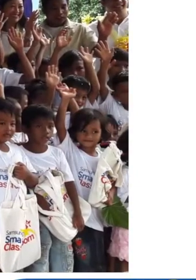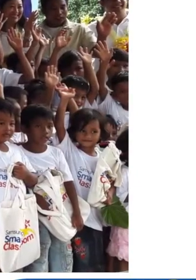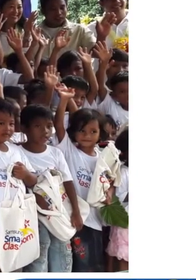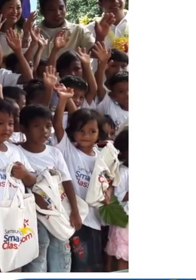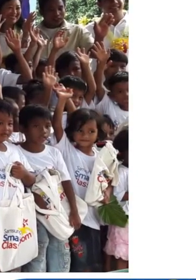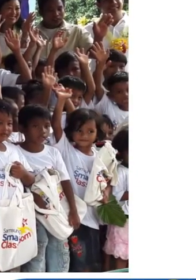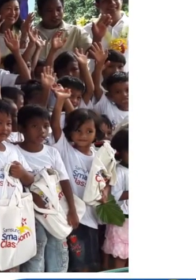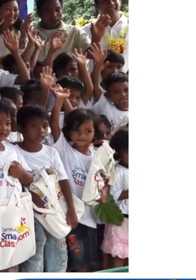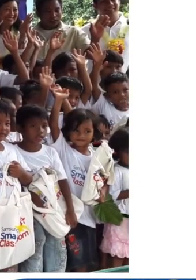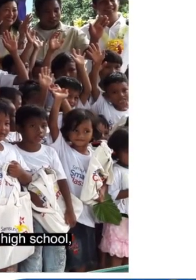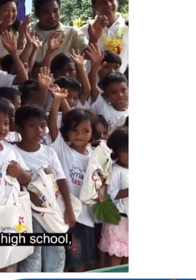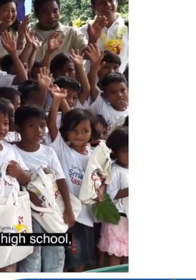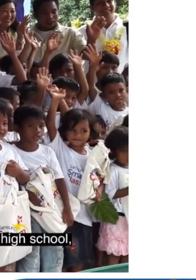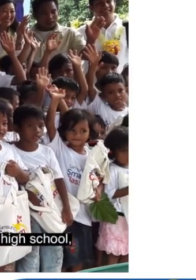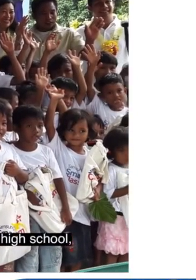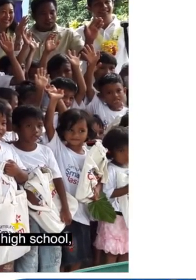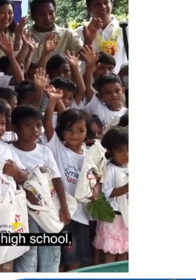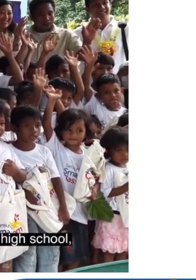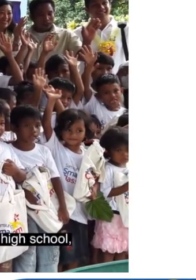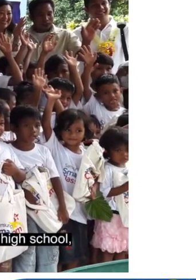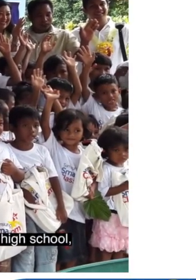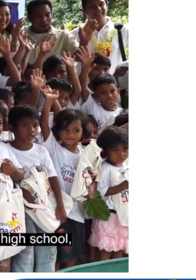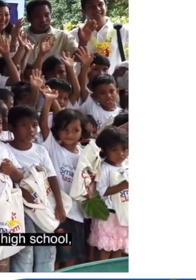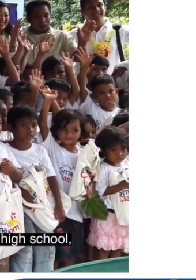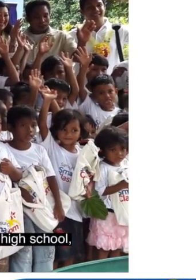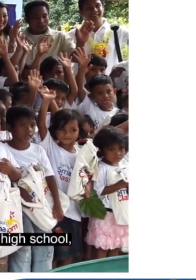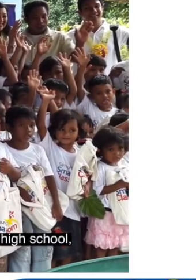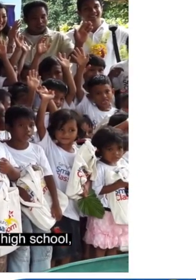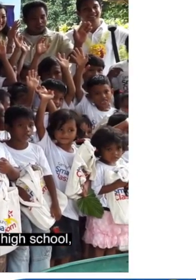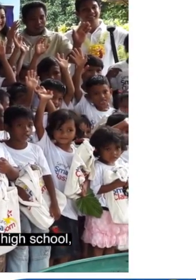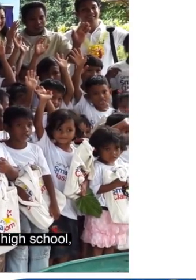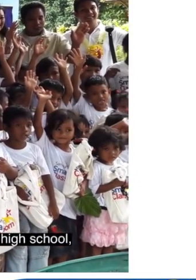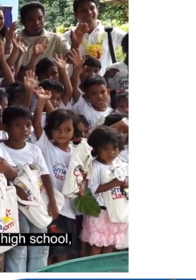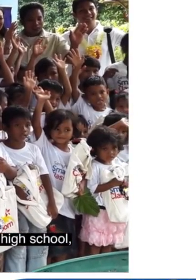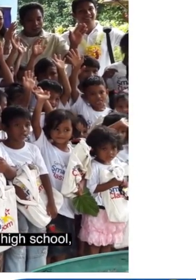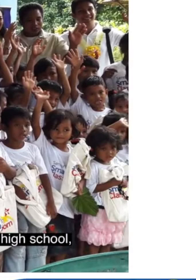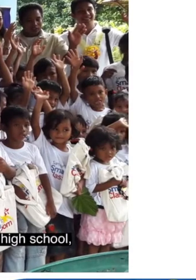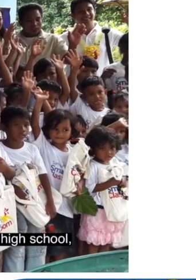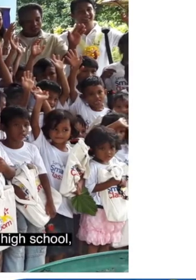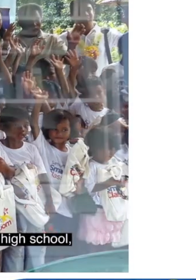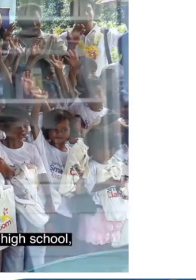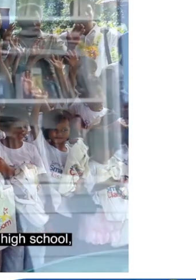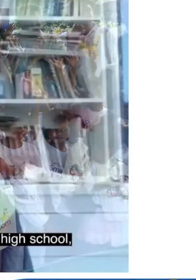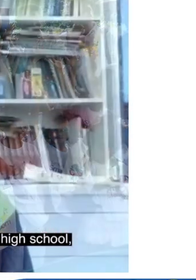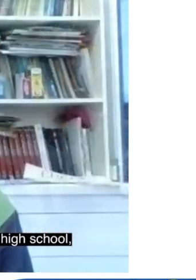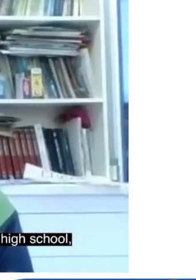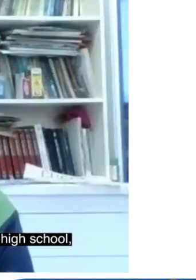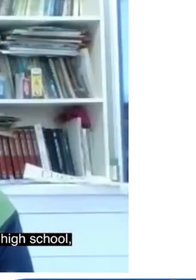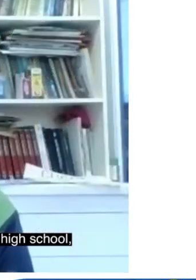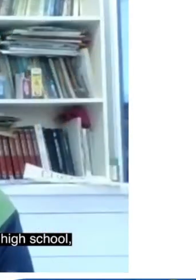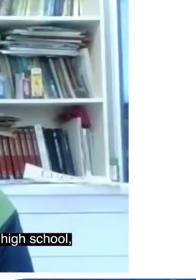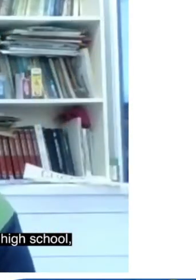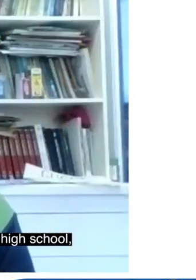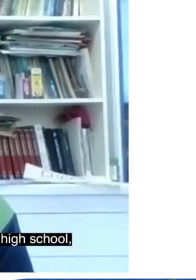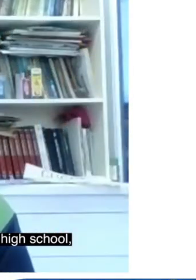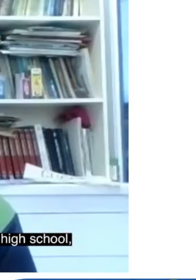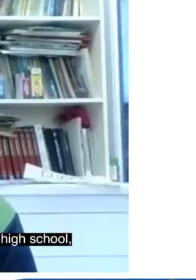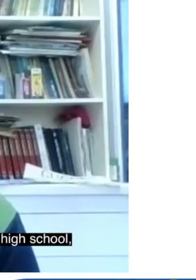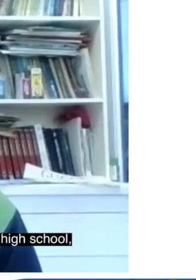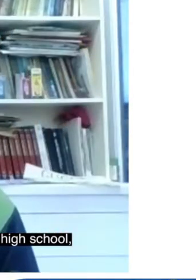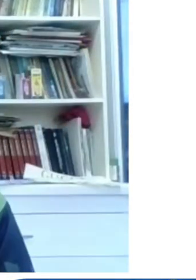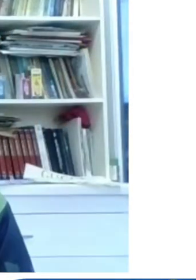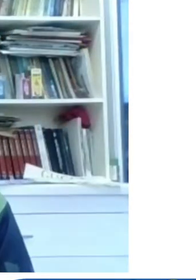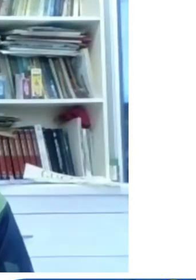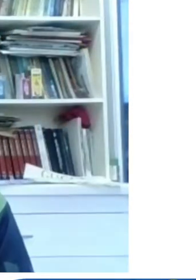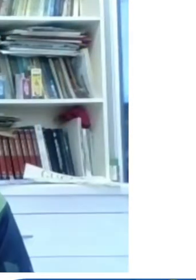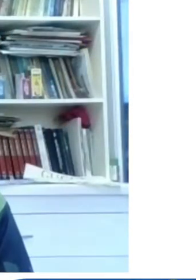nakakapag-attend ng high school nila. After 2 years, nagkaroon ng student nila na pumasok hanggang high school, hanggang senior